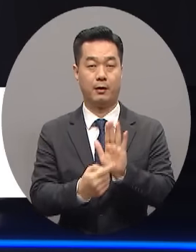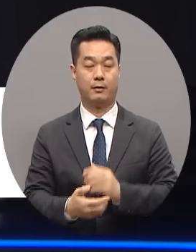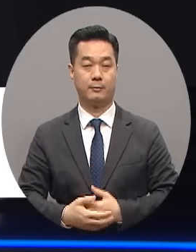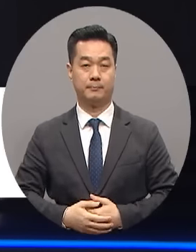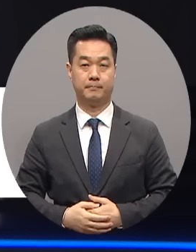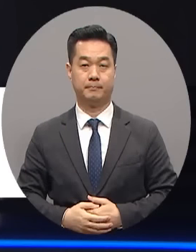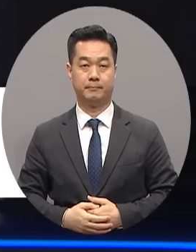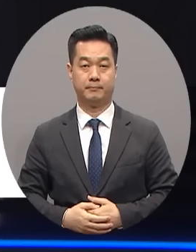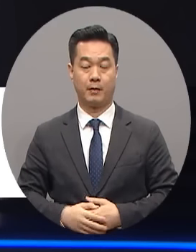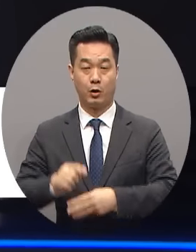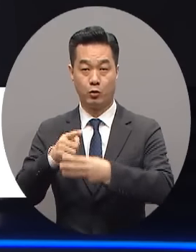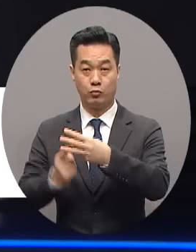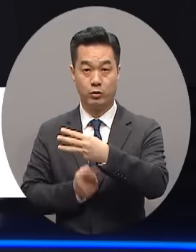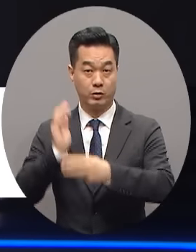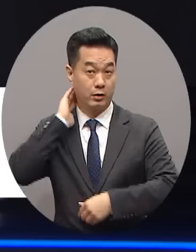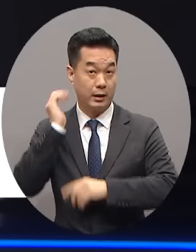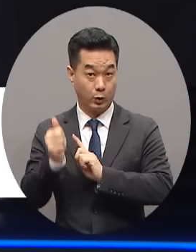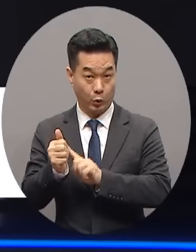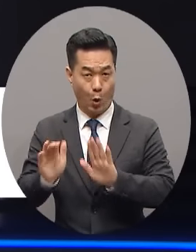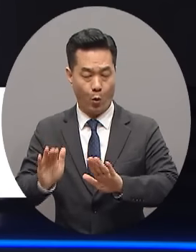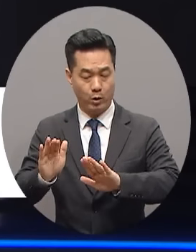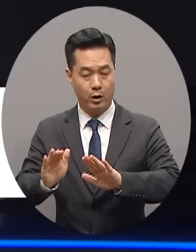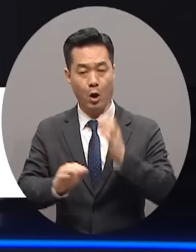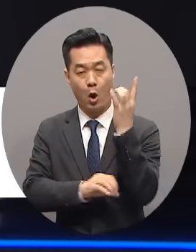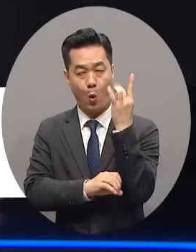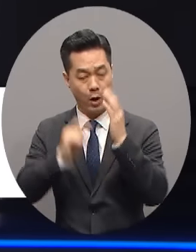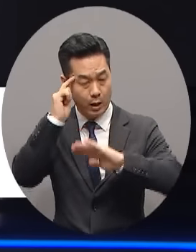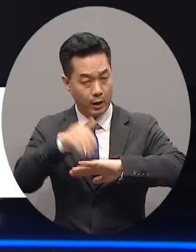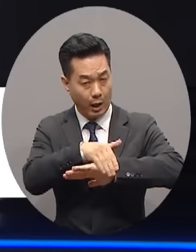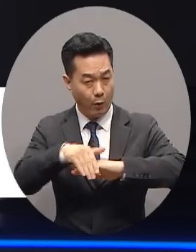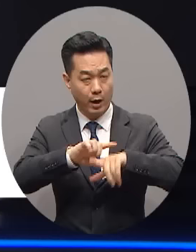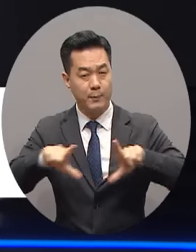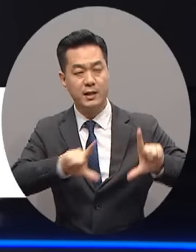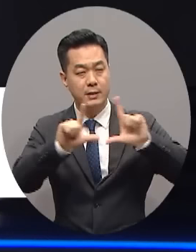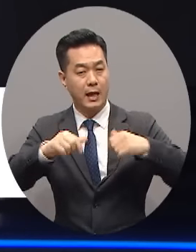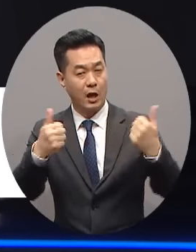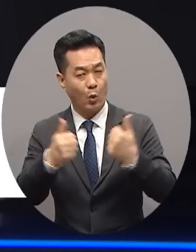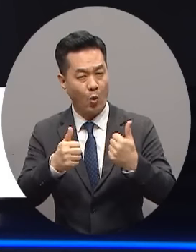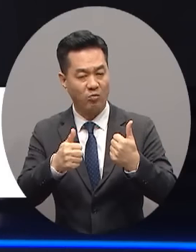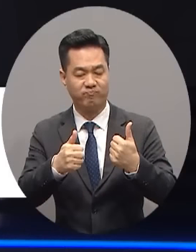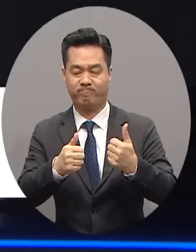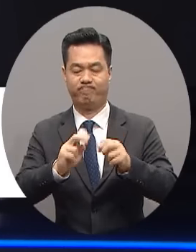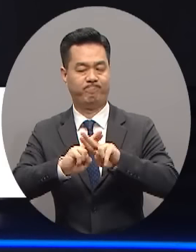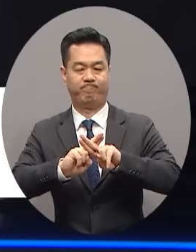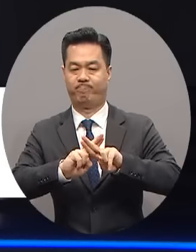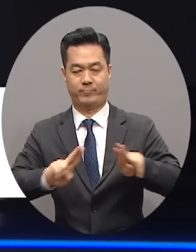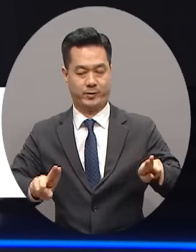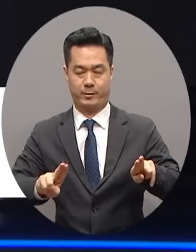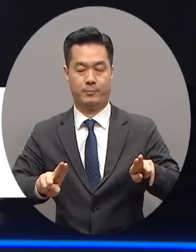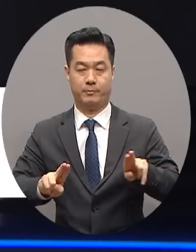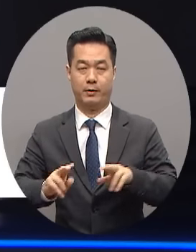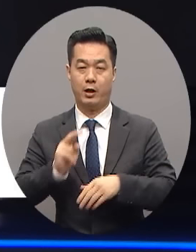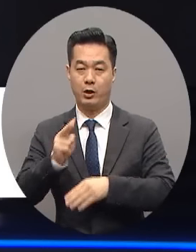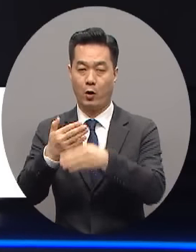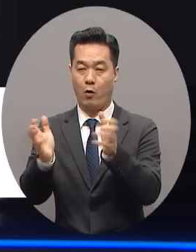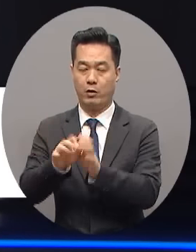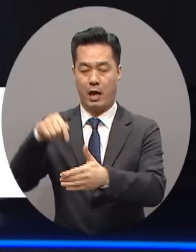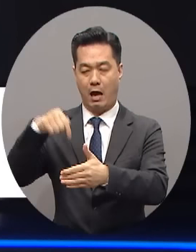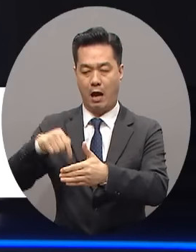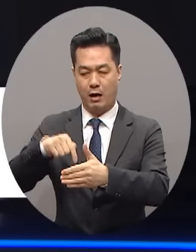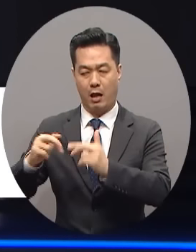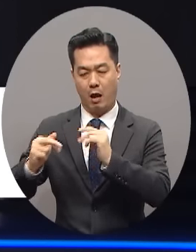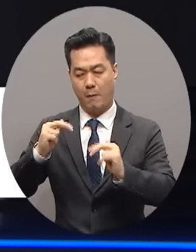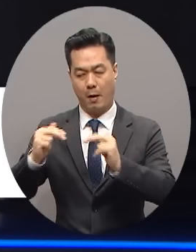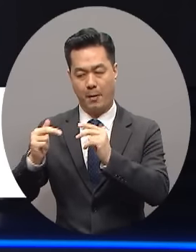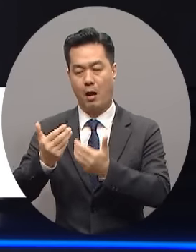밝혔습니다. 윤석열 대통령은 오늘 예정됐던 민생토론회 참석을 갑자기 취소하는 등 여권 내 갈등 기류가